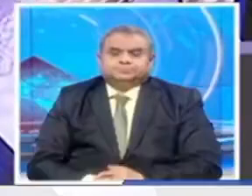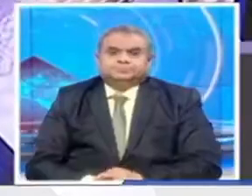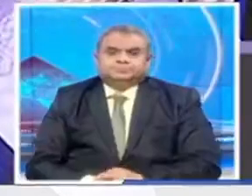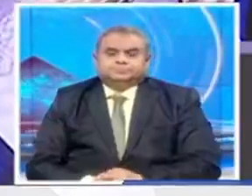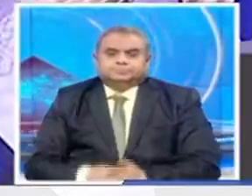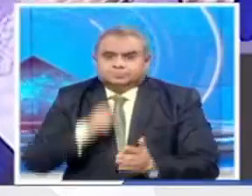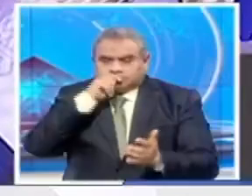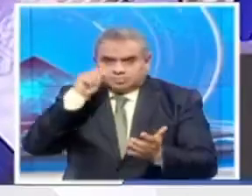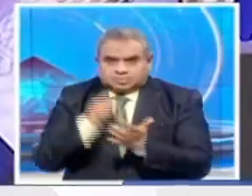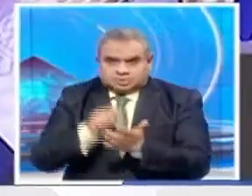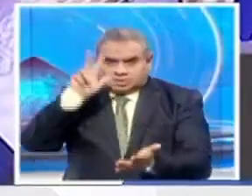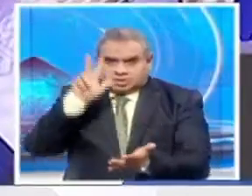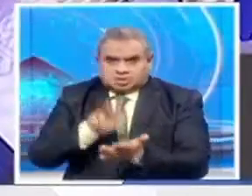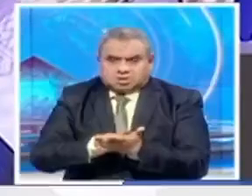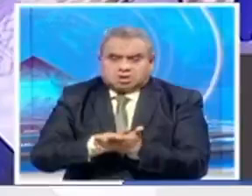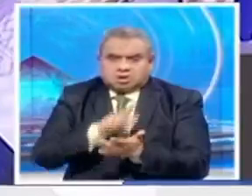كان القرار ساعتها